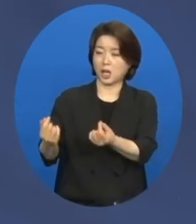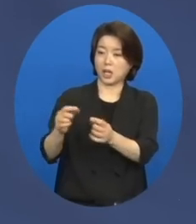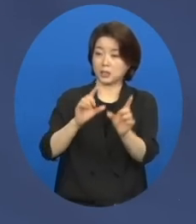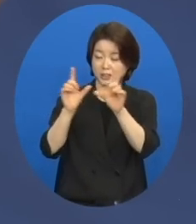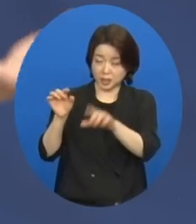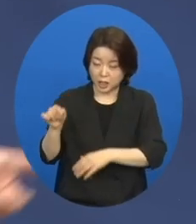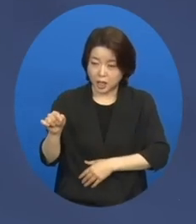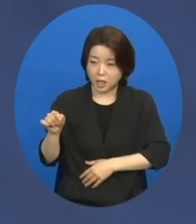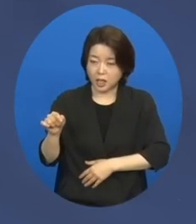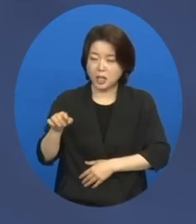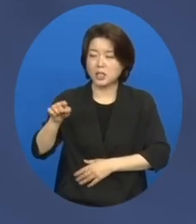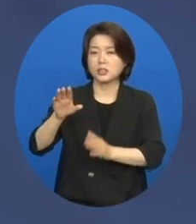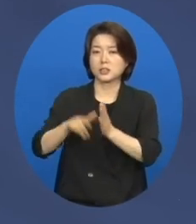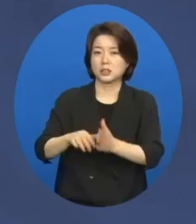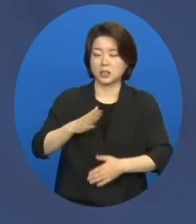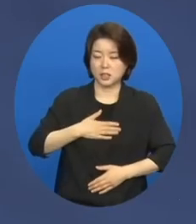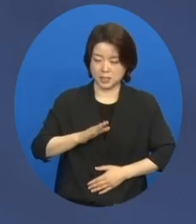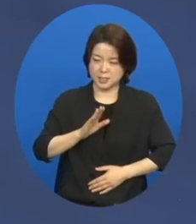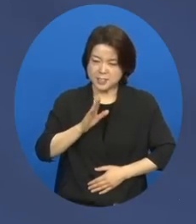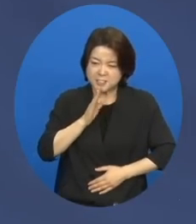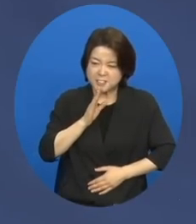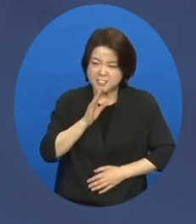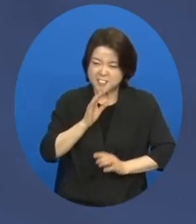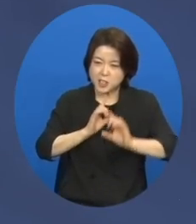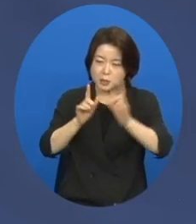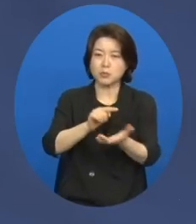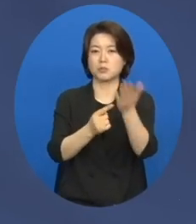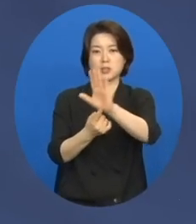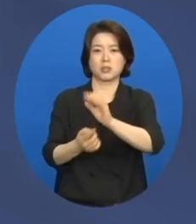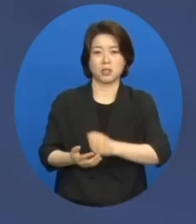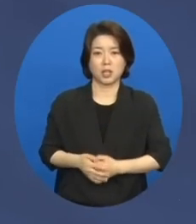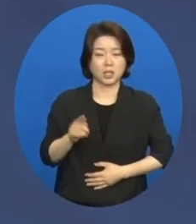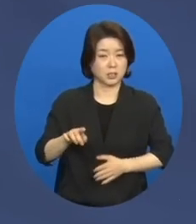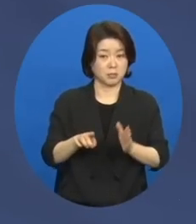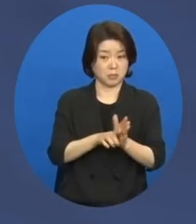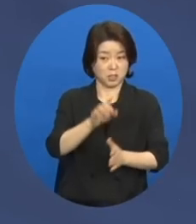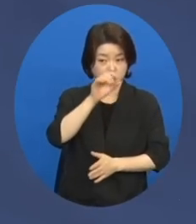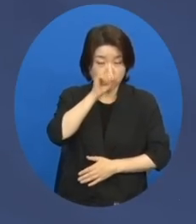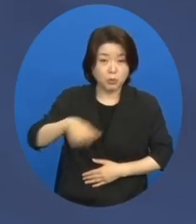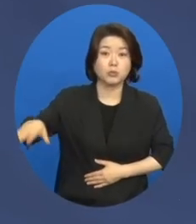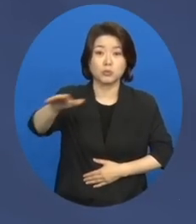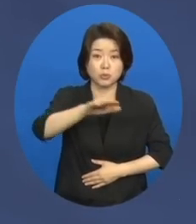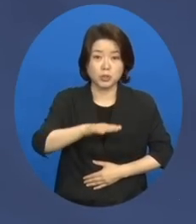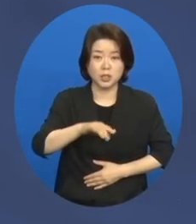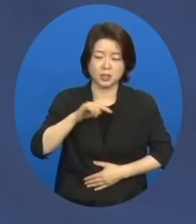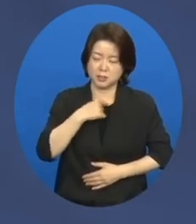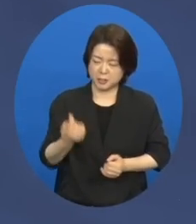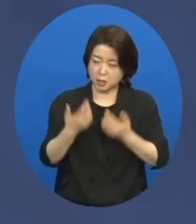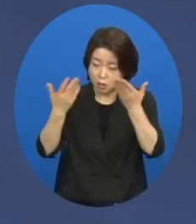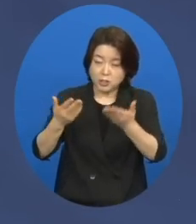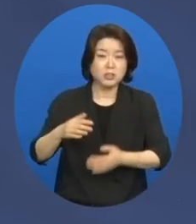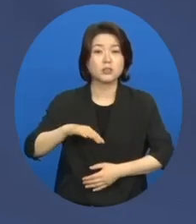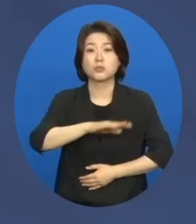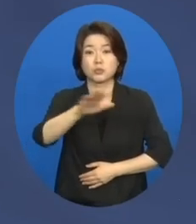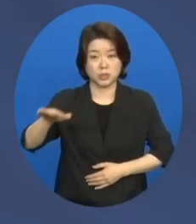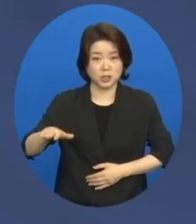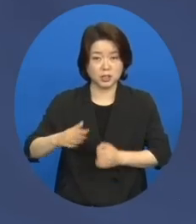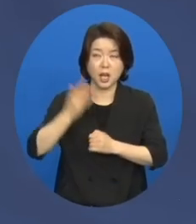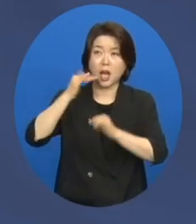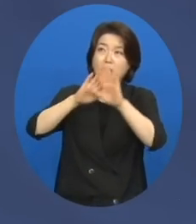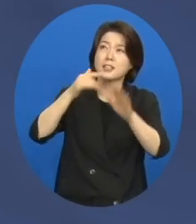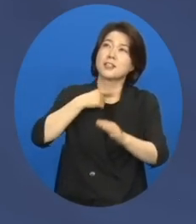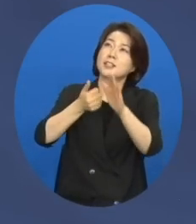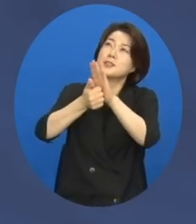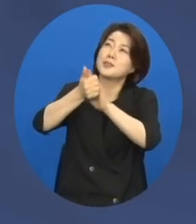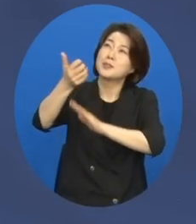우리의 실체가 드러나기 시작했어요. 그 믿음 좋다던 우리, 그렇게 헌신한 우리, 하늘의 소망을